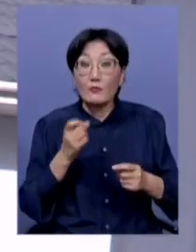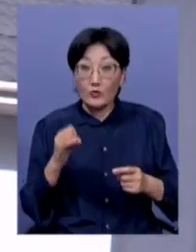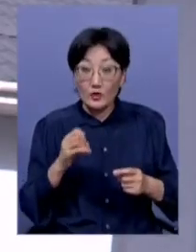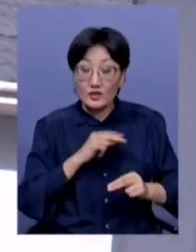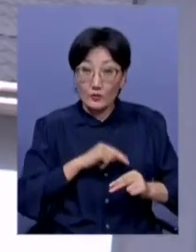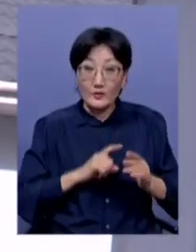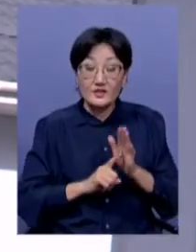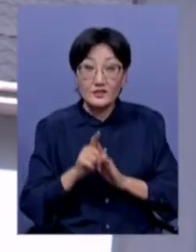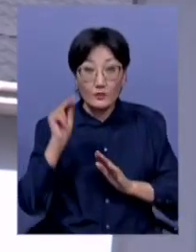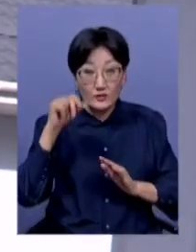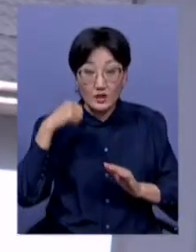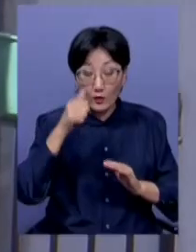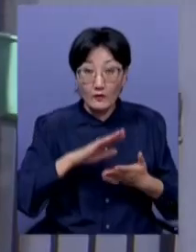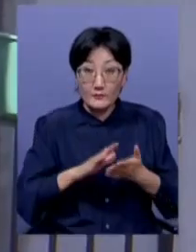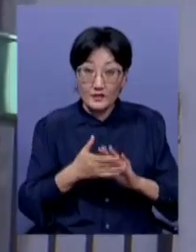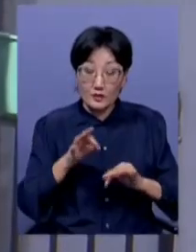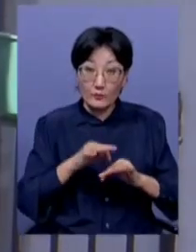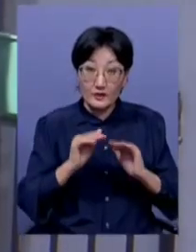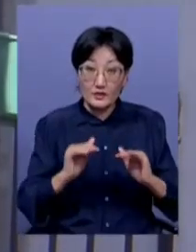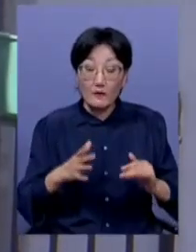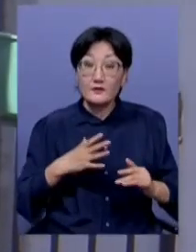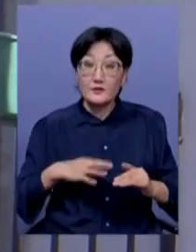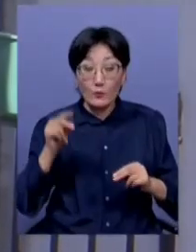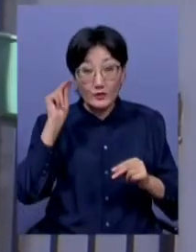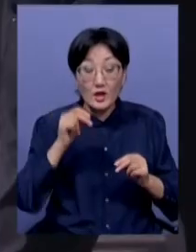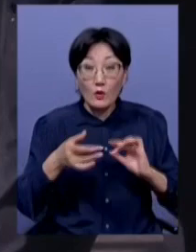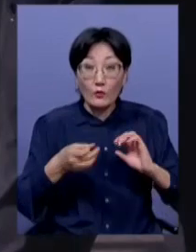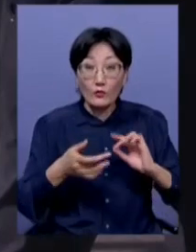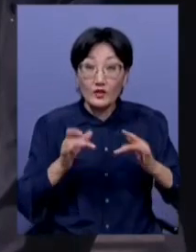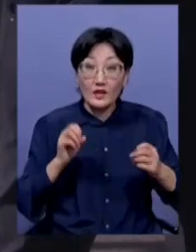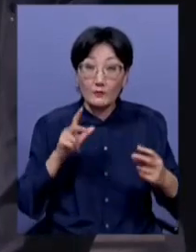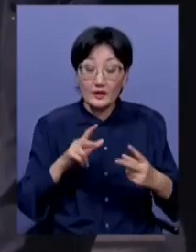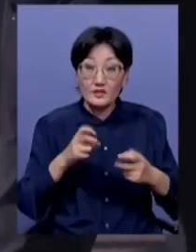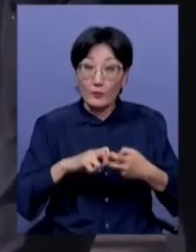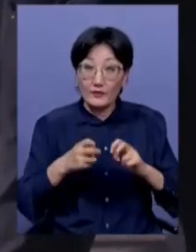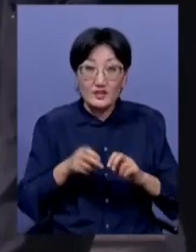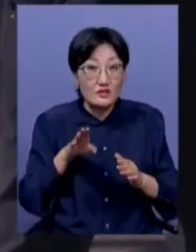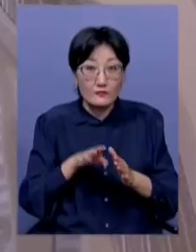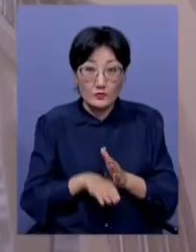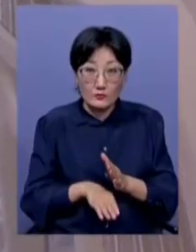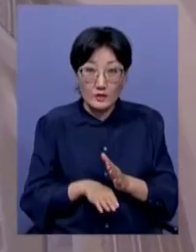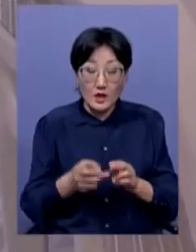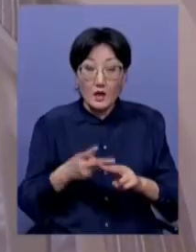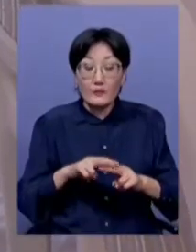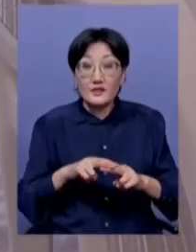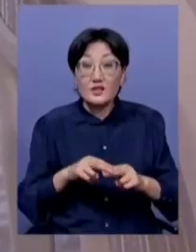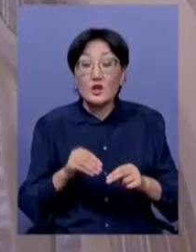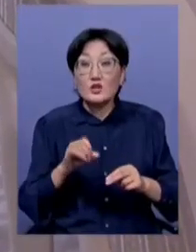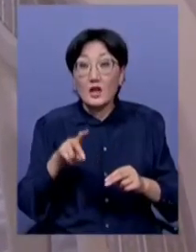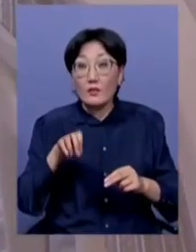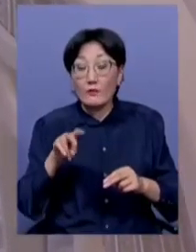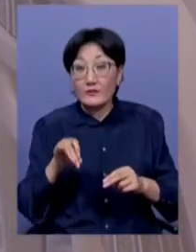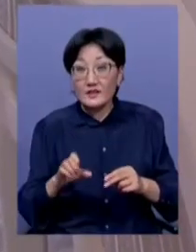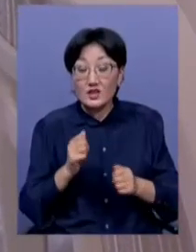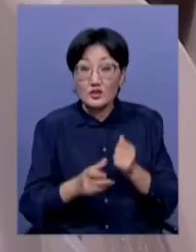началом учебного года в условиях пандемии, когда школьники вынуждены обучаться онлайн, эта проблема стала еще актуальнее. Одна из жителей ЖК Жанна